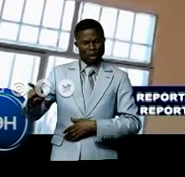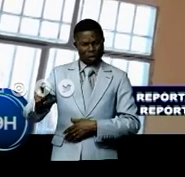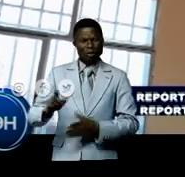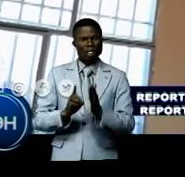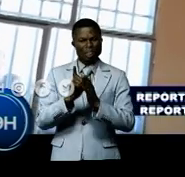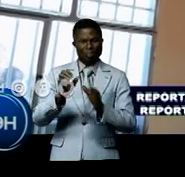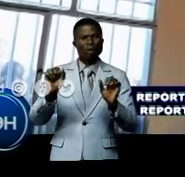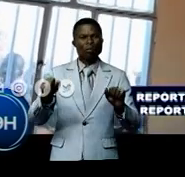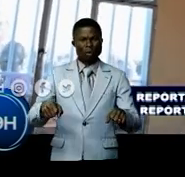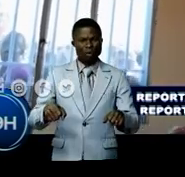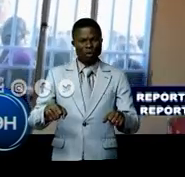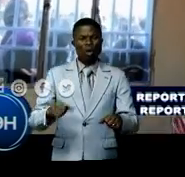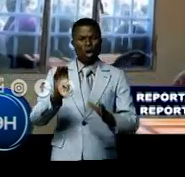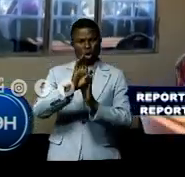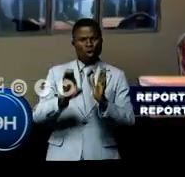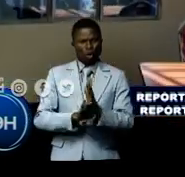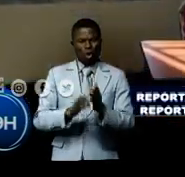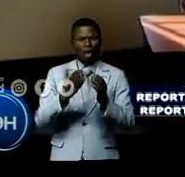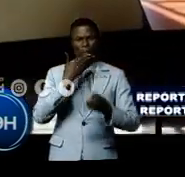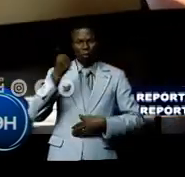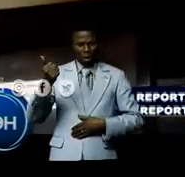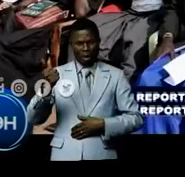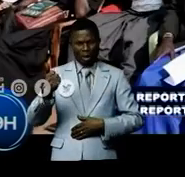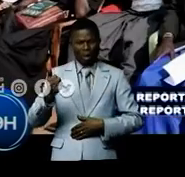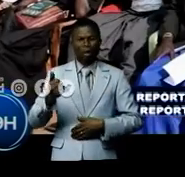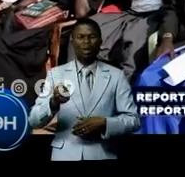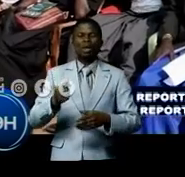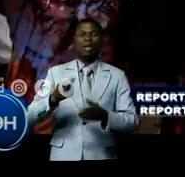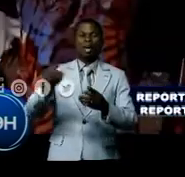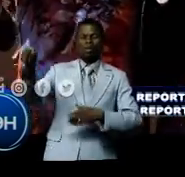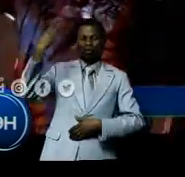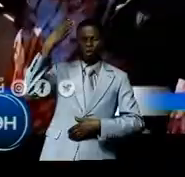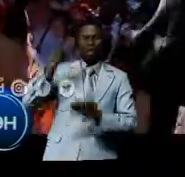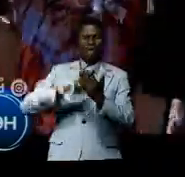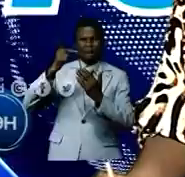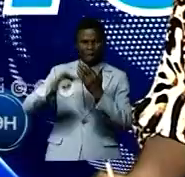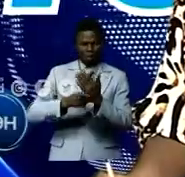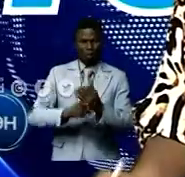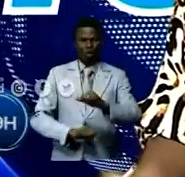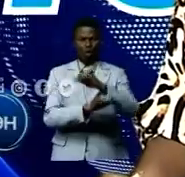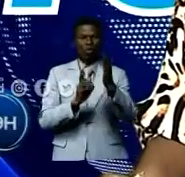province du Kasaï, car les conditions propices sont une inspiration pour des projets de développement.